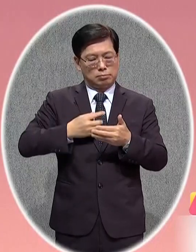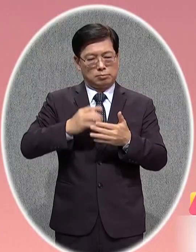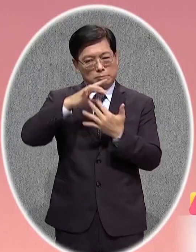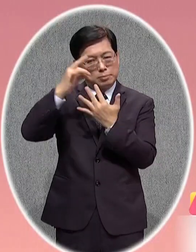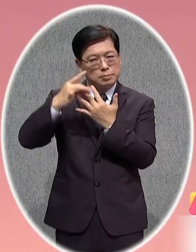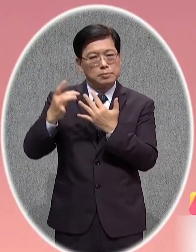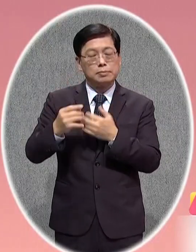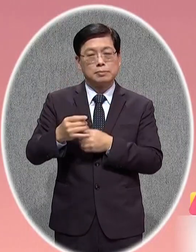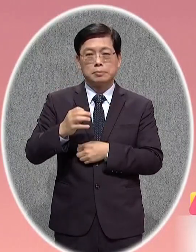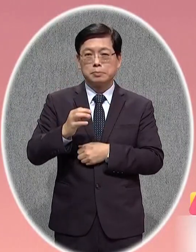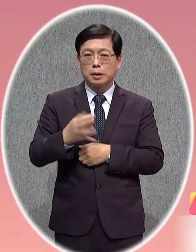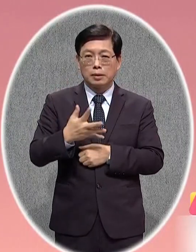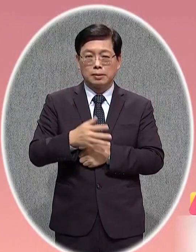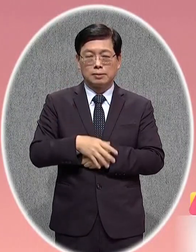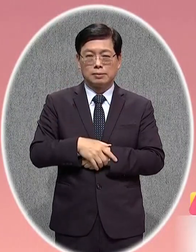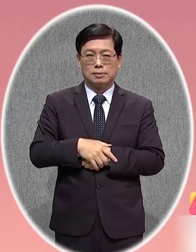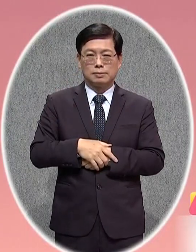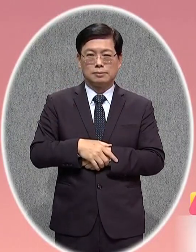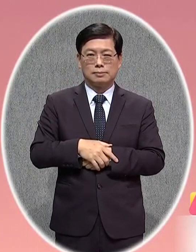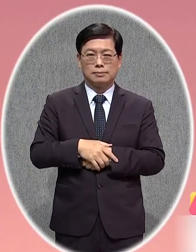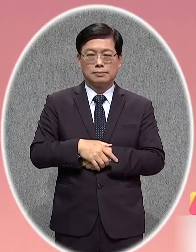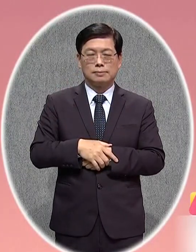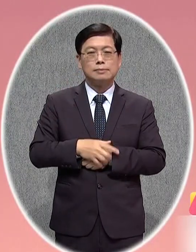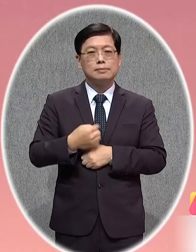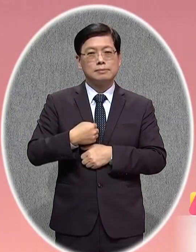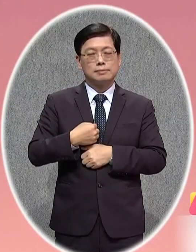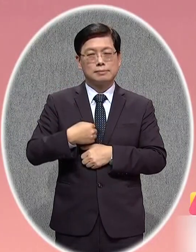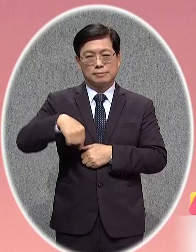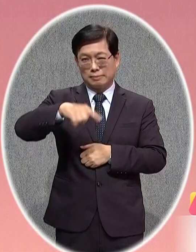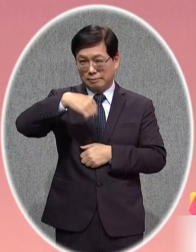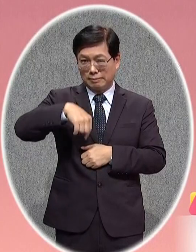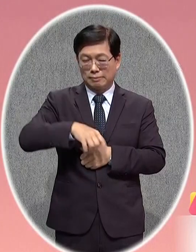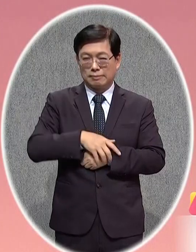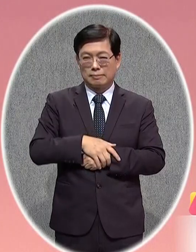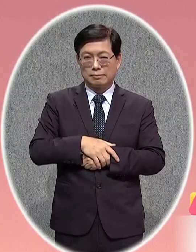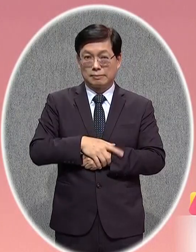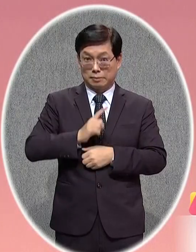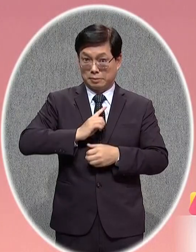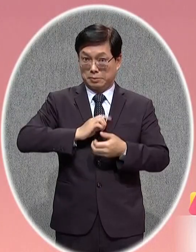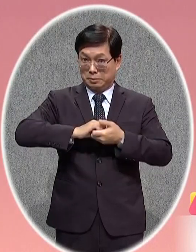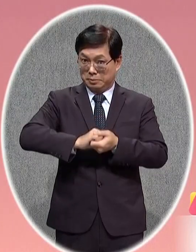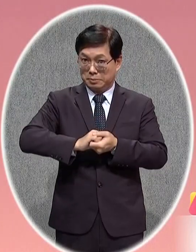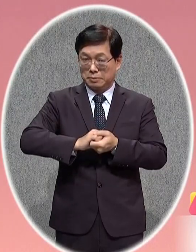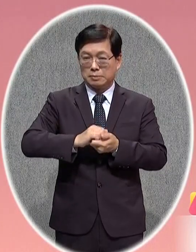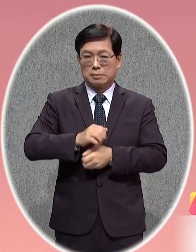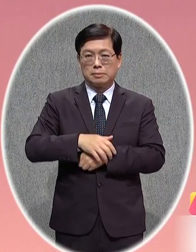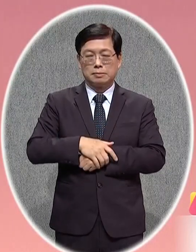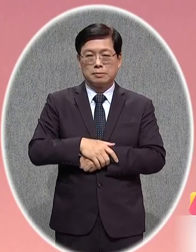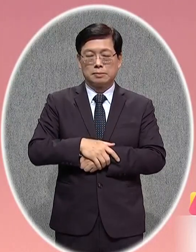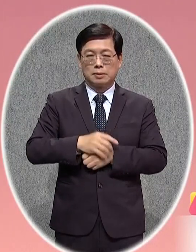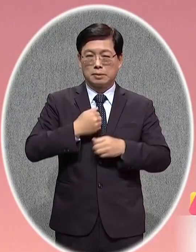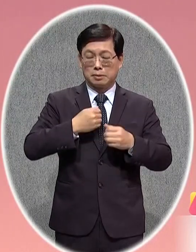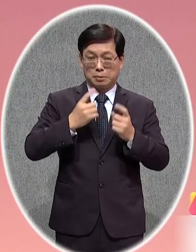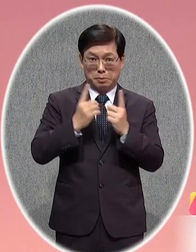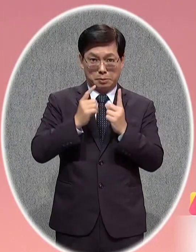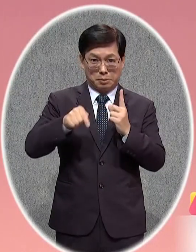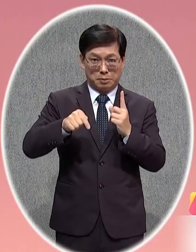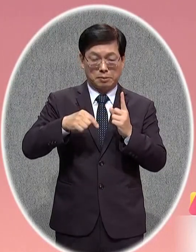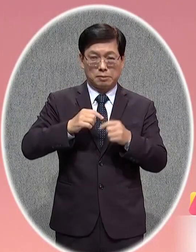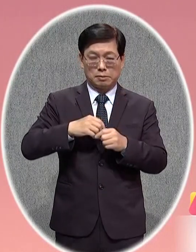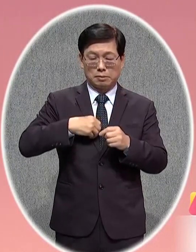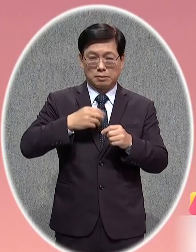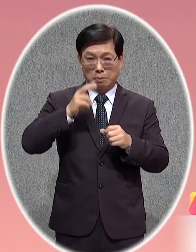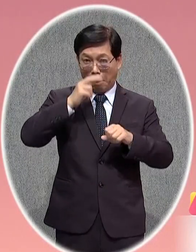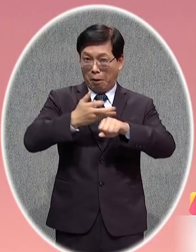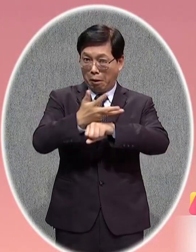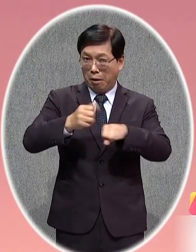择，原因就是在我们的决定破坏了这个